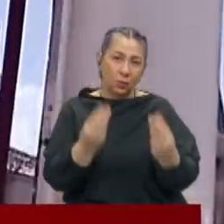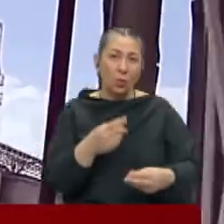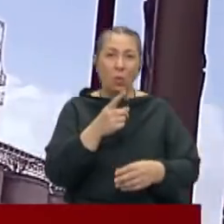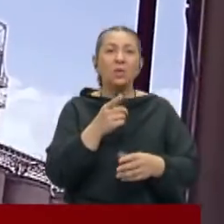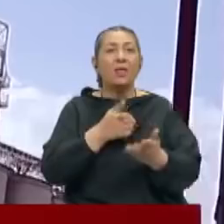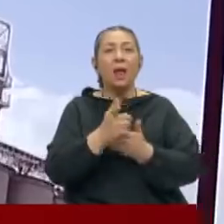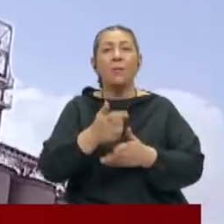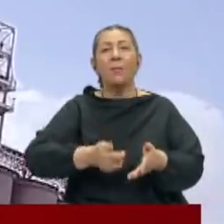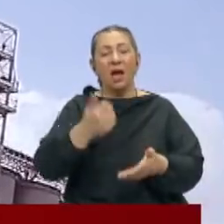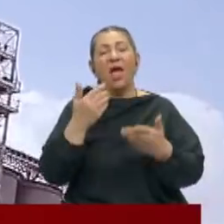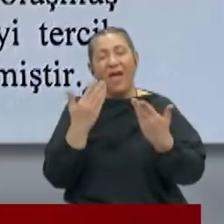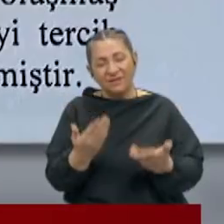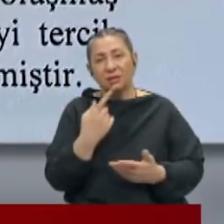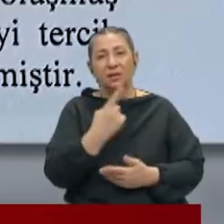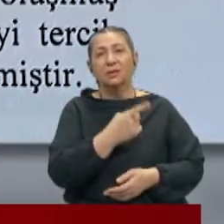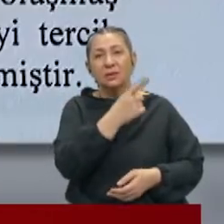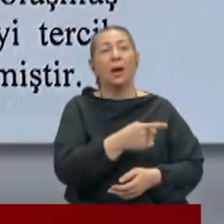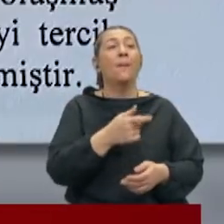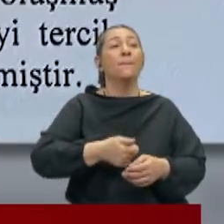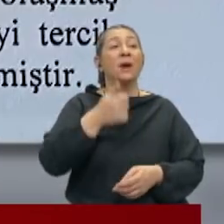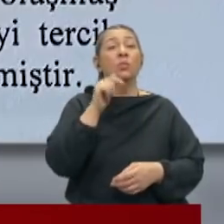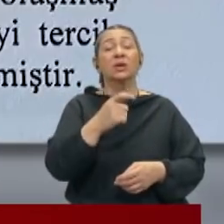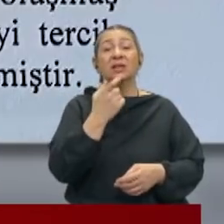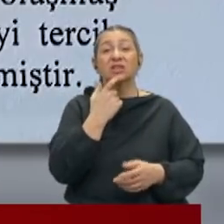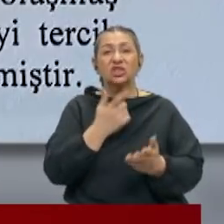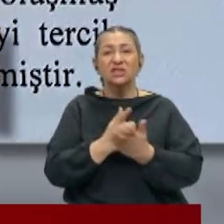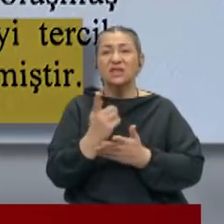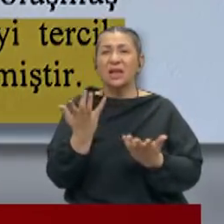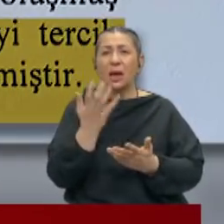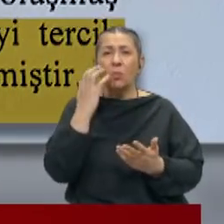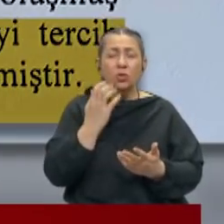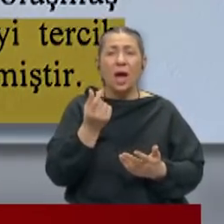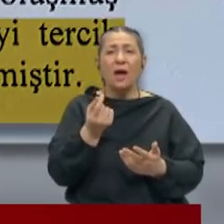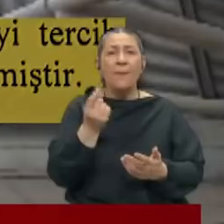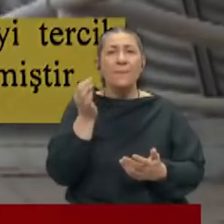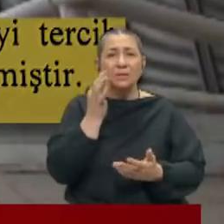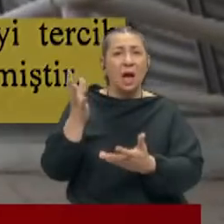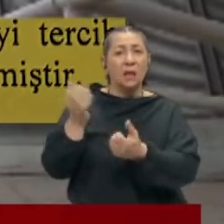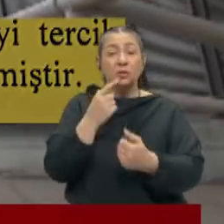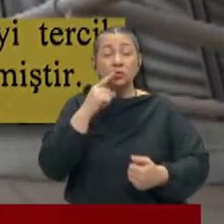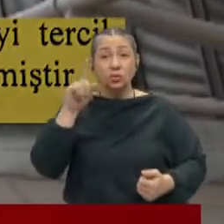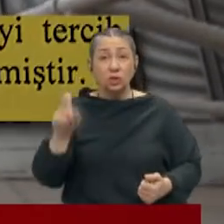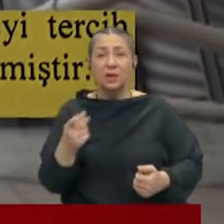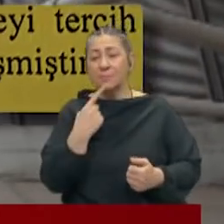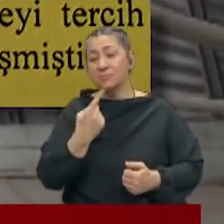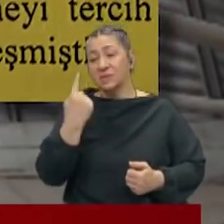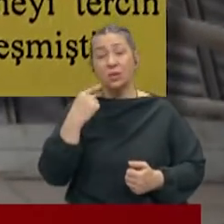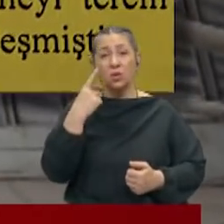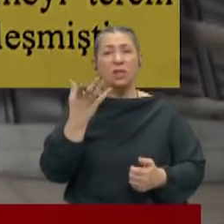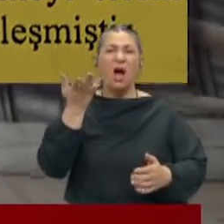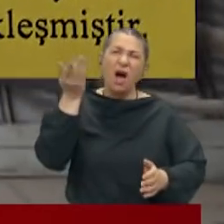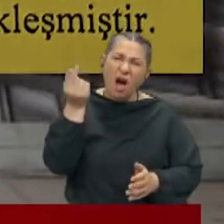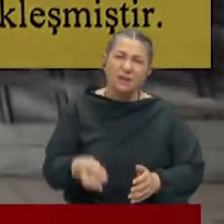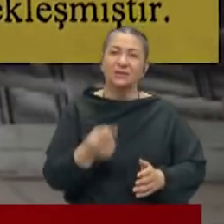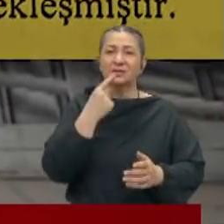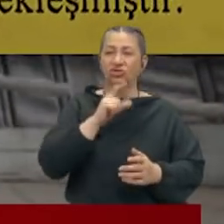gerçeği Tarım Bakanlığı da itiraf etti. Bakanlık bu yıl çiftçiden ne kadar buğday, arpa, mercimek aldığını sorusuna geçen yıllara göre daha